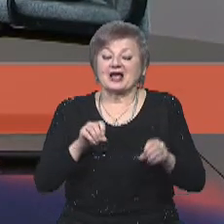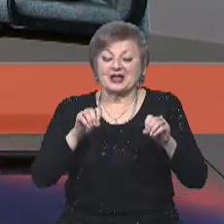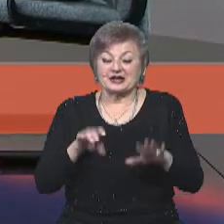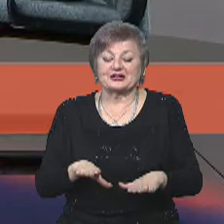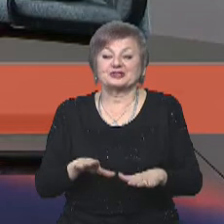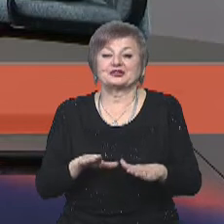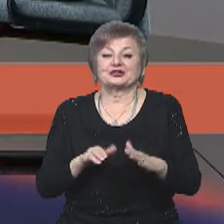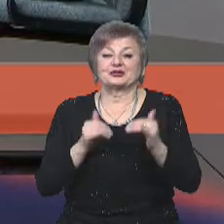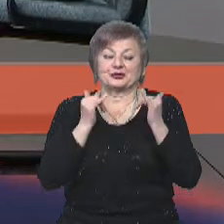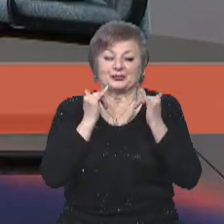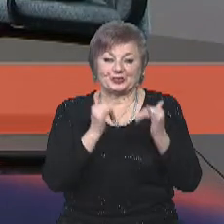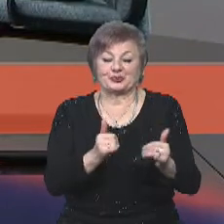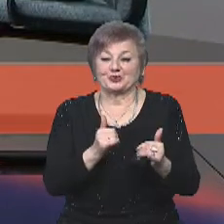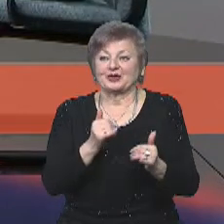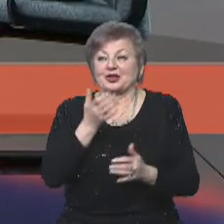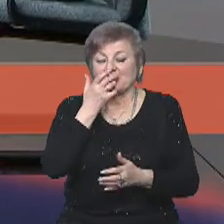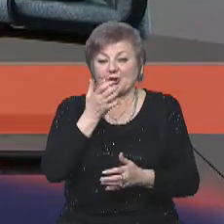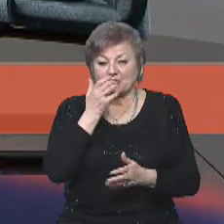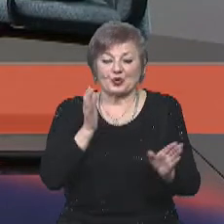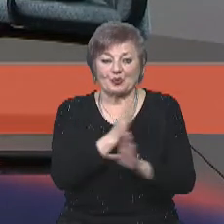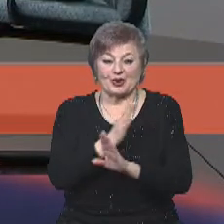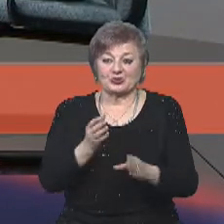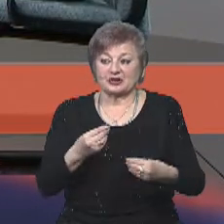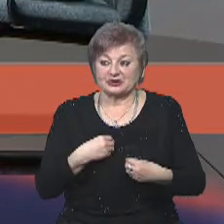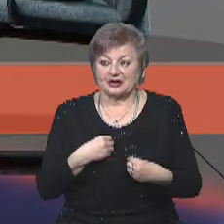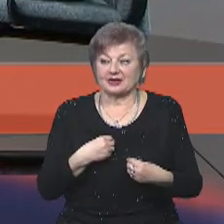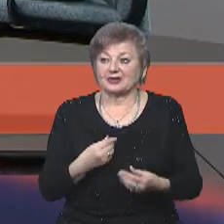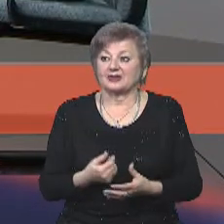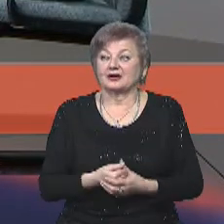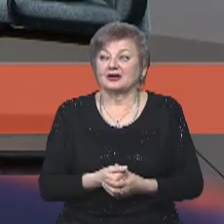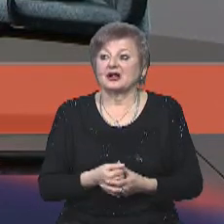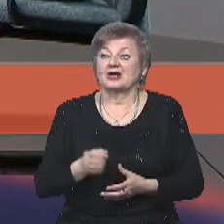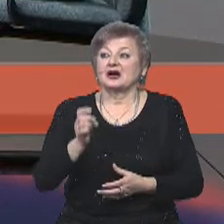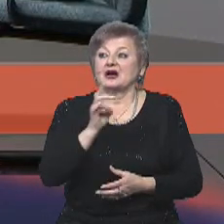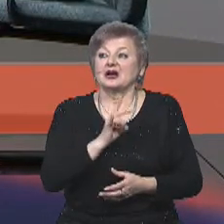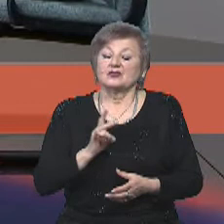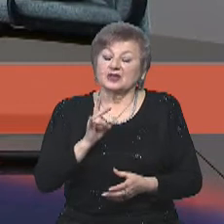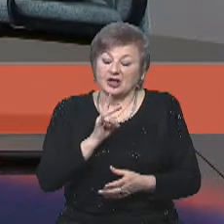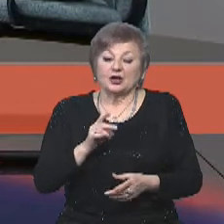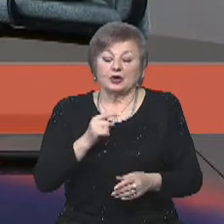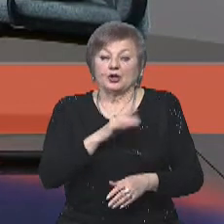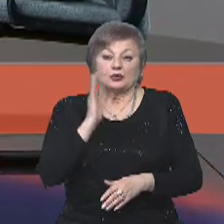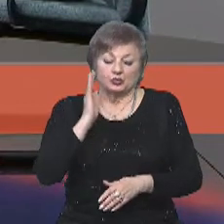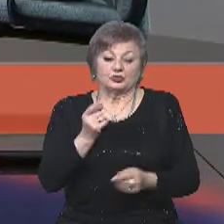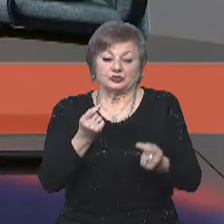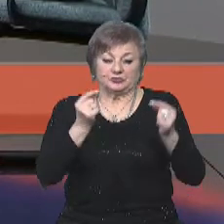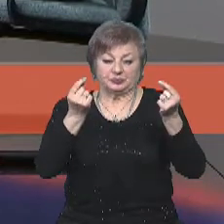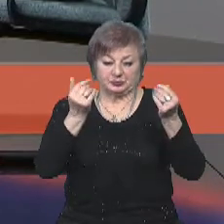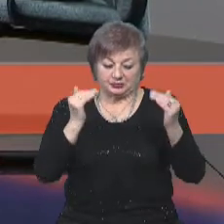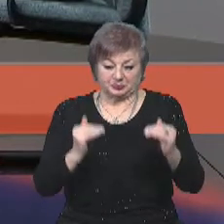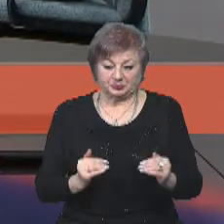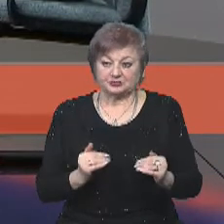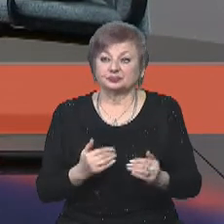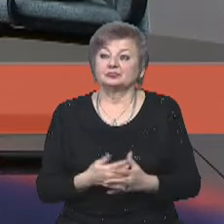субсидию украинцам таким чином. Цена на газ в ноябре самая низкая за последние 4 года. Зрозуміло.